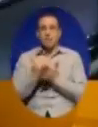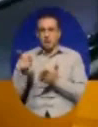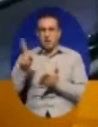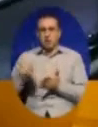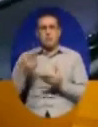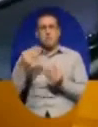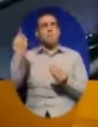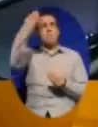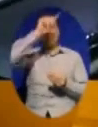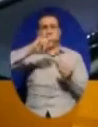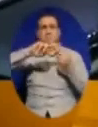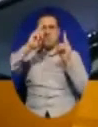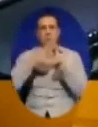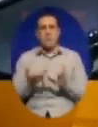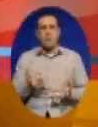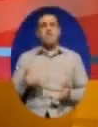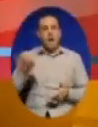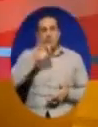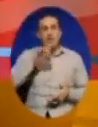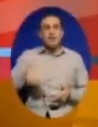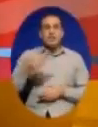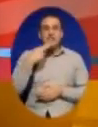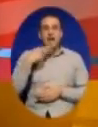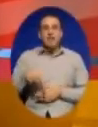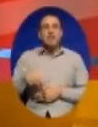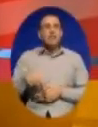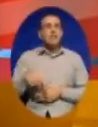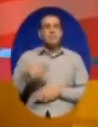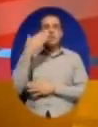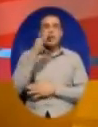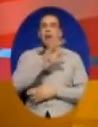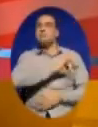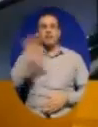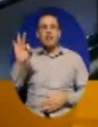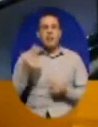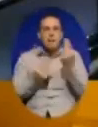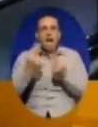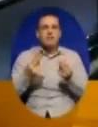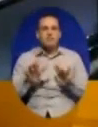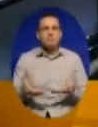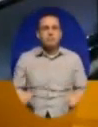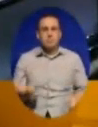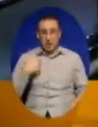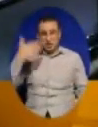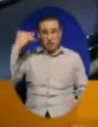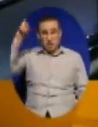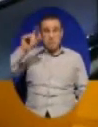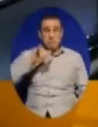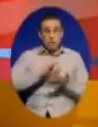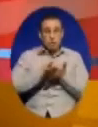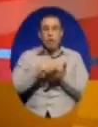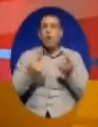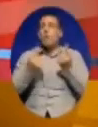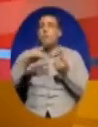מקומות במערב, ועדיין ישראל היא מעצמת ההייטק גם יחסית למדינות גדולות במערב. כשאני הייתי בניו יורק 4 שנים, כל פעם שהייתה